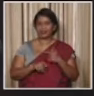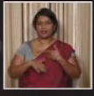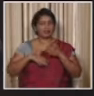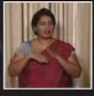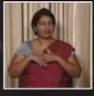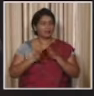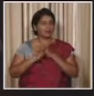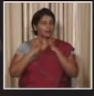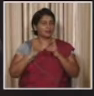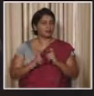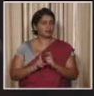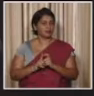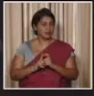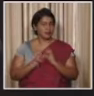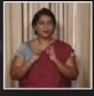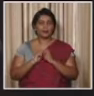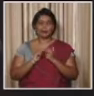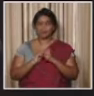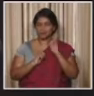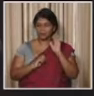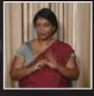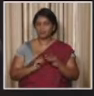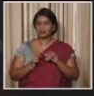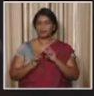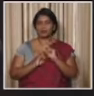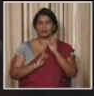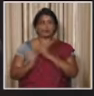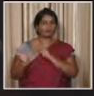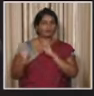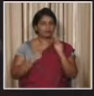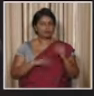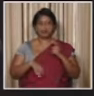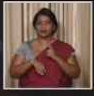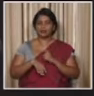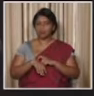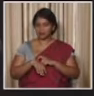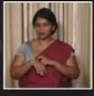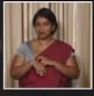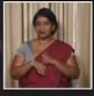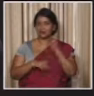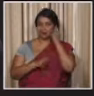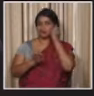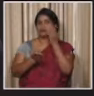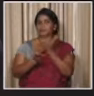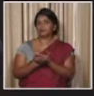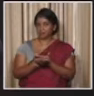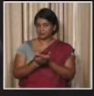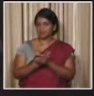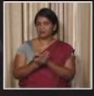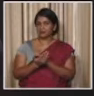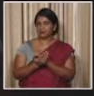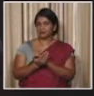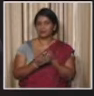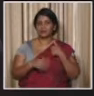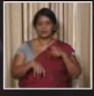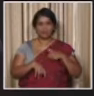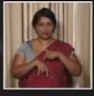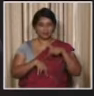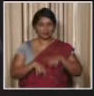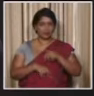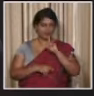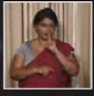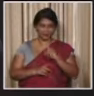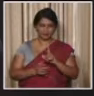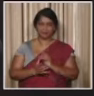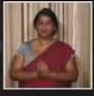ඇති උග්‍ර ගැටලු පිළිබඳව සභාව කල්තබන අවස්ථාවේ කරන යෝජනාව මම මේ අවස්ථාවේදී